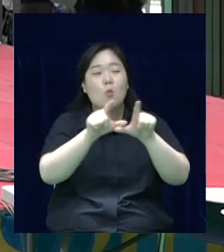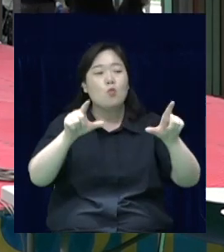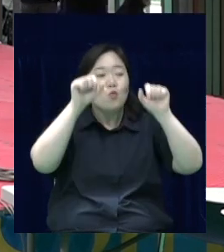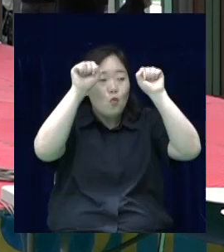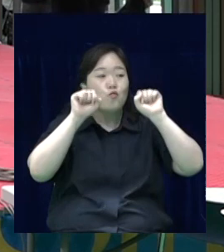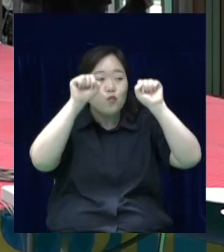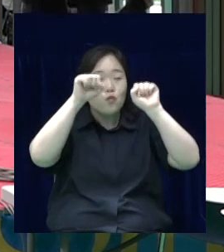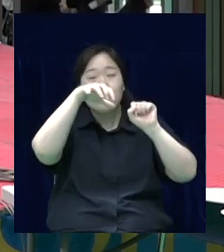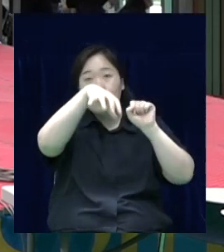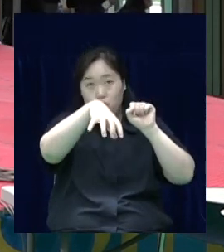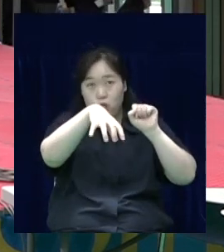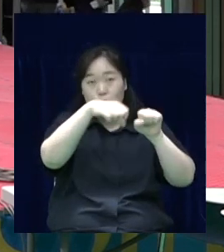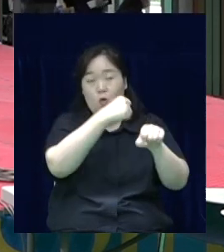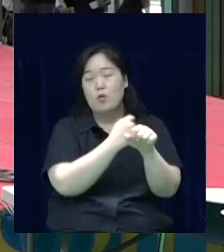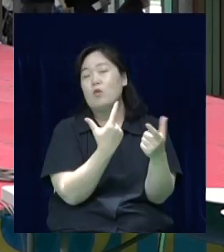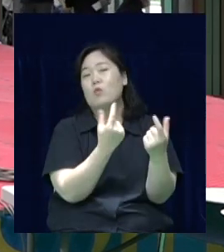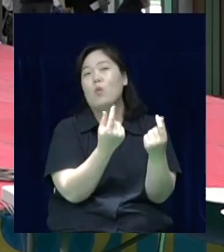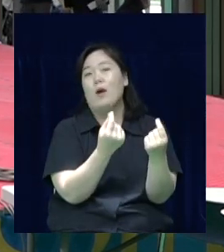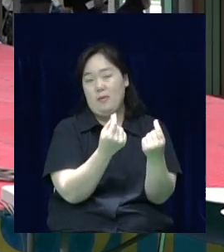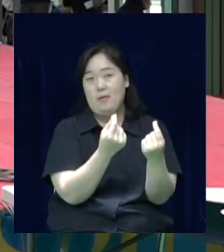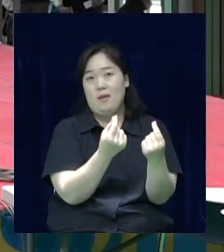벤치프레스와 동일한 동작이라 보시면 되고 네.